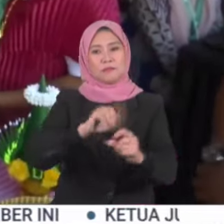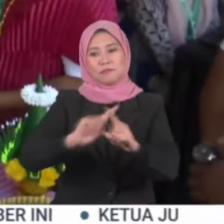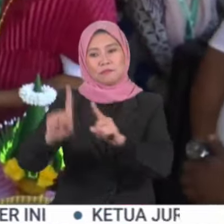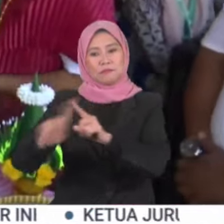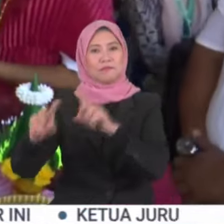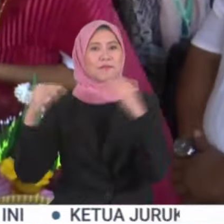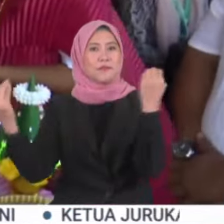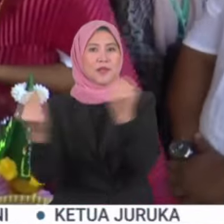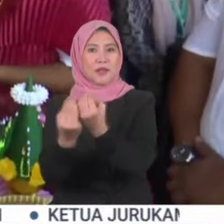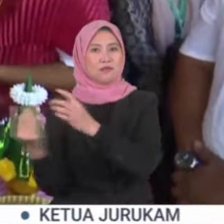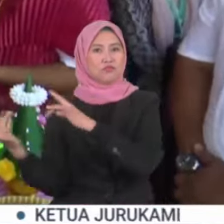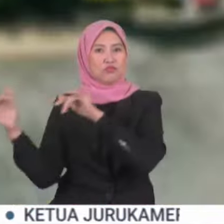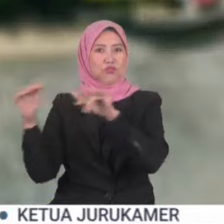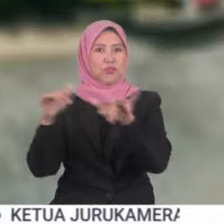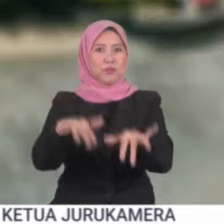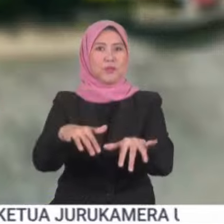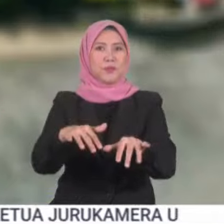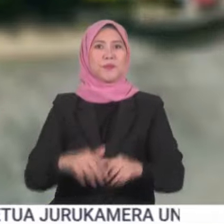lapisan masyarakat.